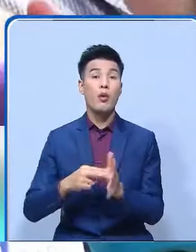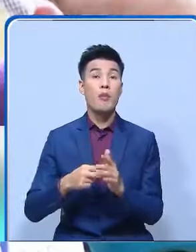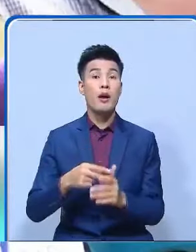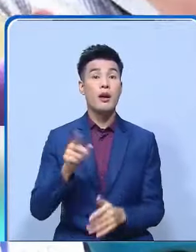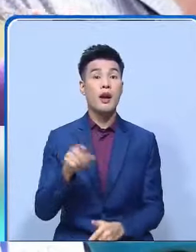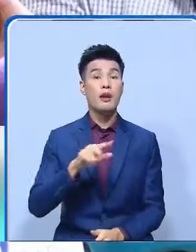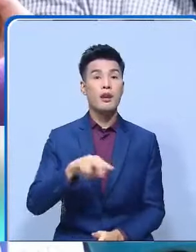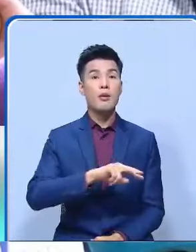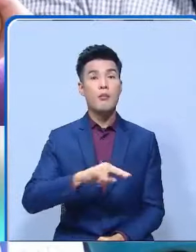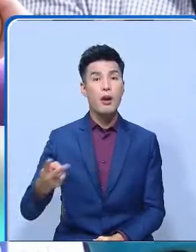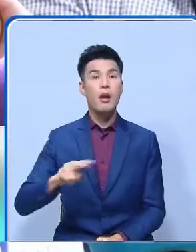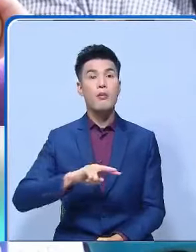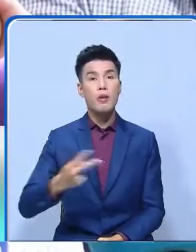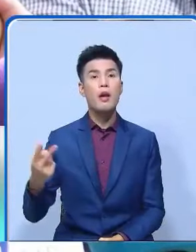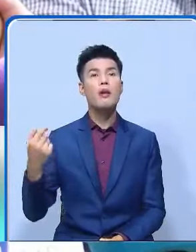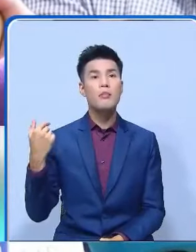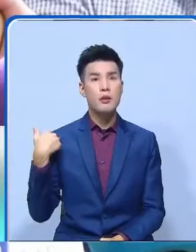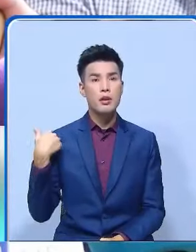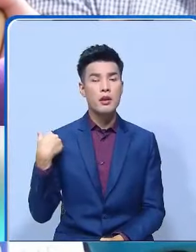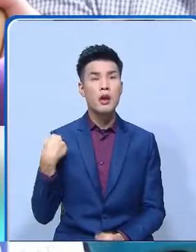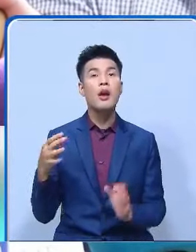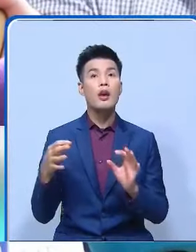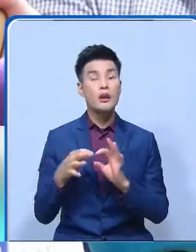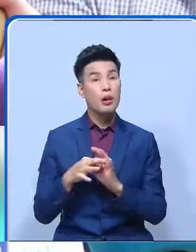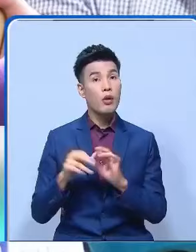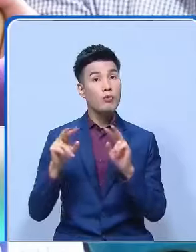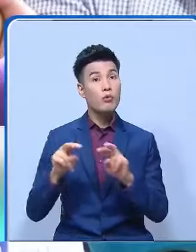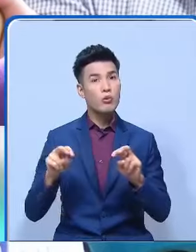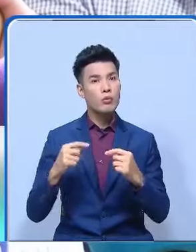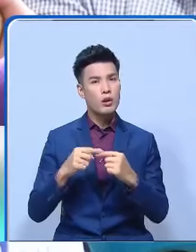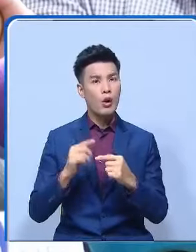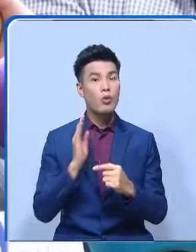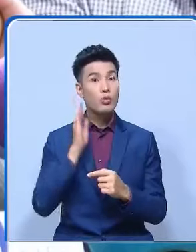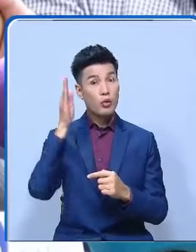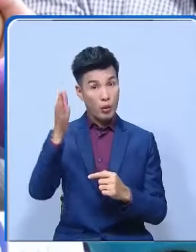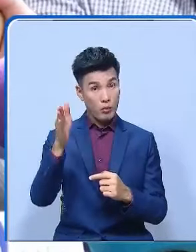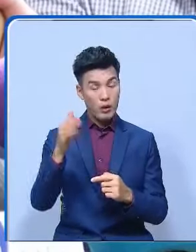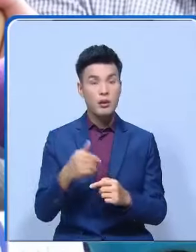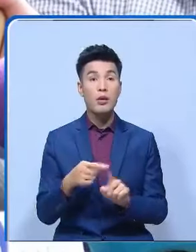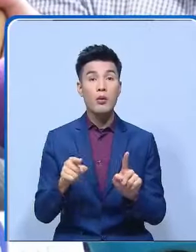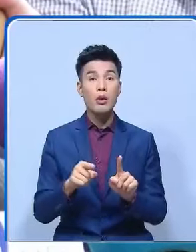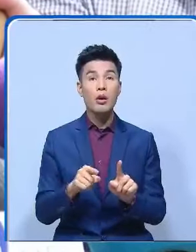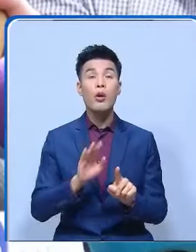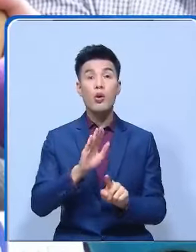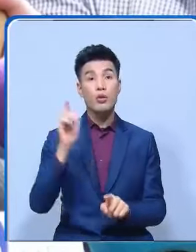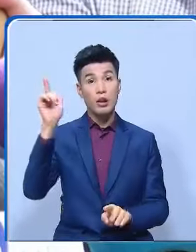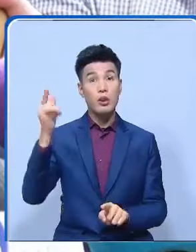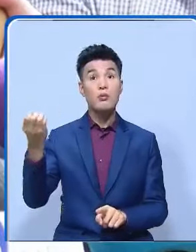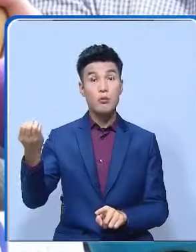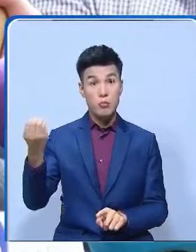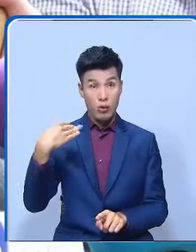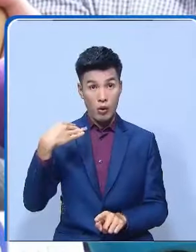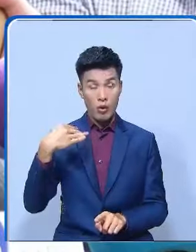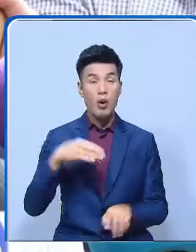ไม่สมบูรณ์อยู่หลายประการการขอยื่นสืบพยานรับหลังเนี่ยก็เป็นเรื่องในอนาคตแต่ผมได้รับการยืนยันจากท่านทักษิณนะครับท่